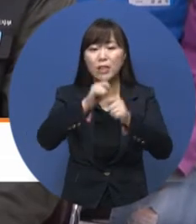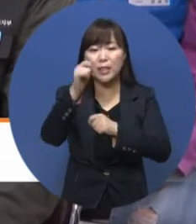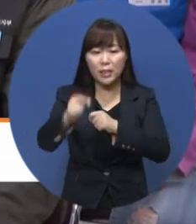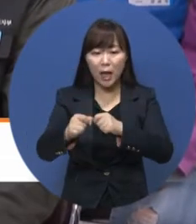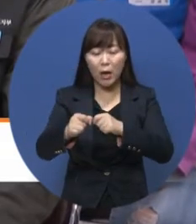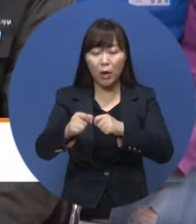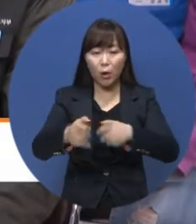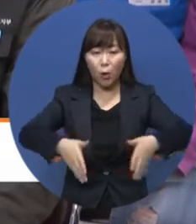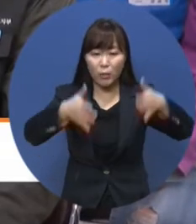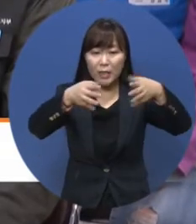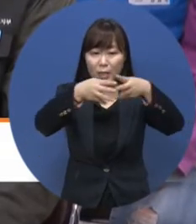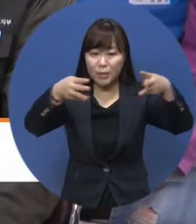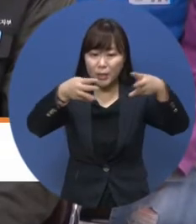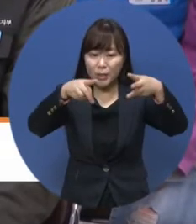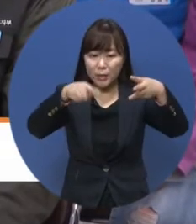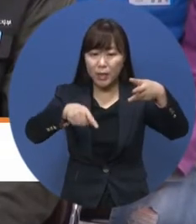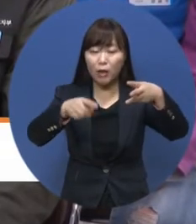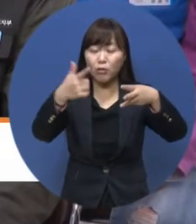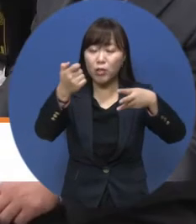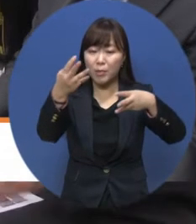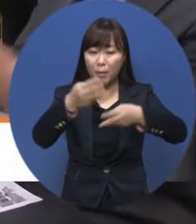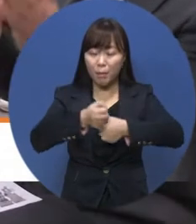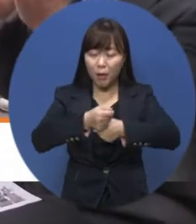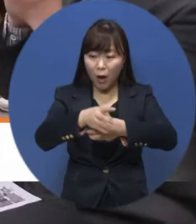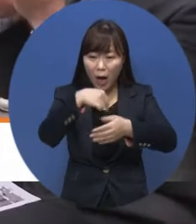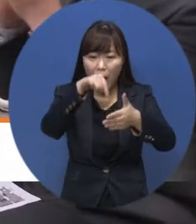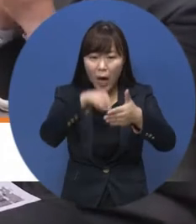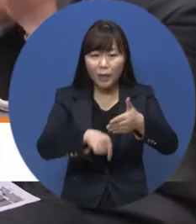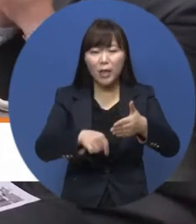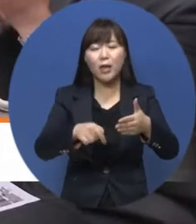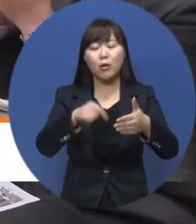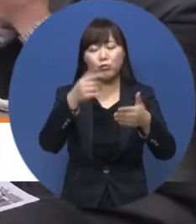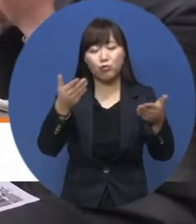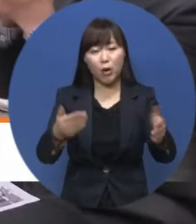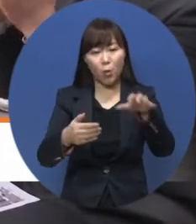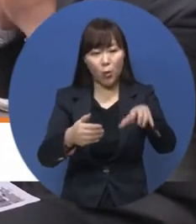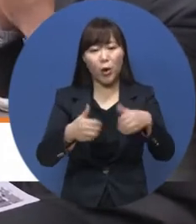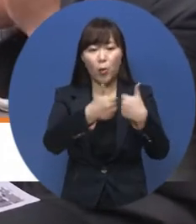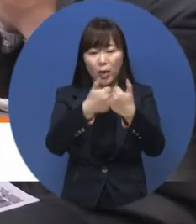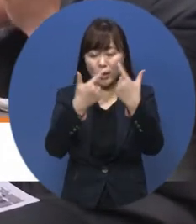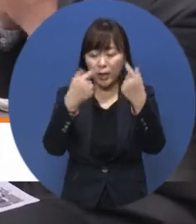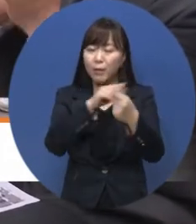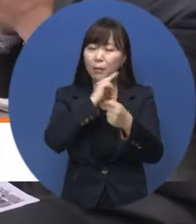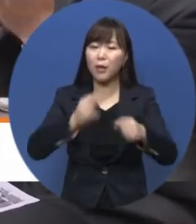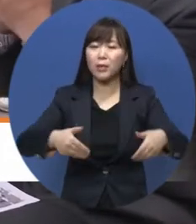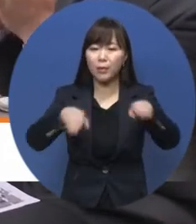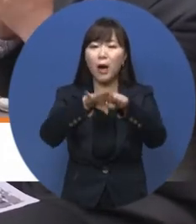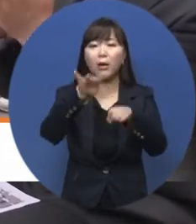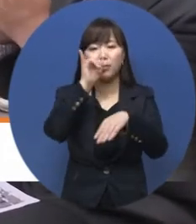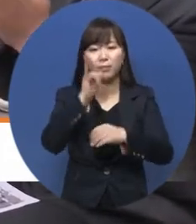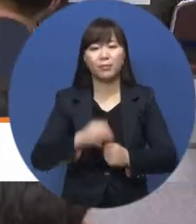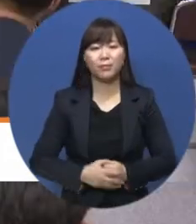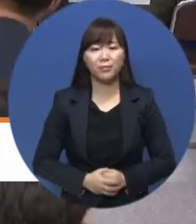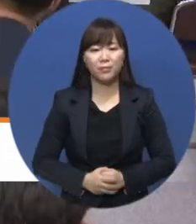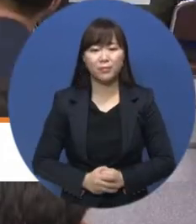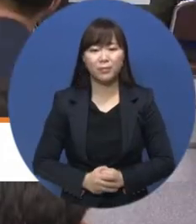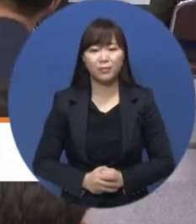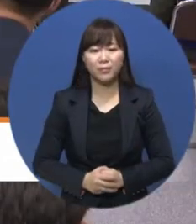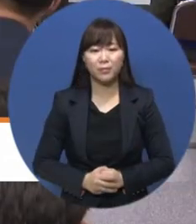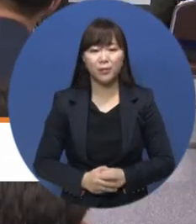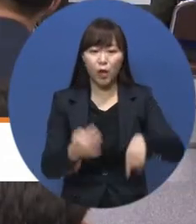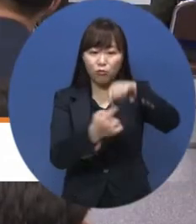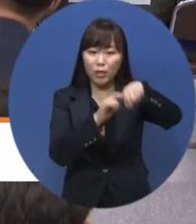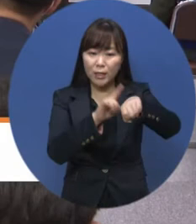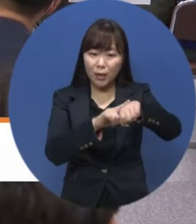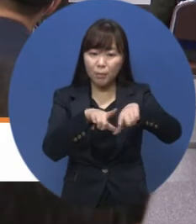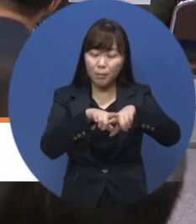3층 212제곱미터 면적에 실내 휴식공간과 회의실 등 편의시설을 갖추고 있습니다.